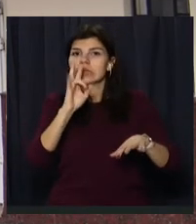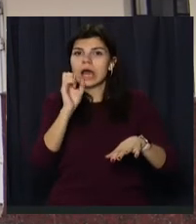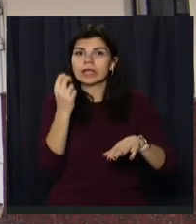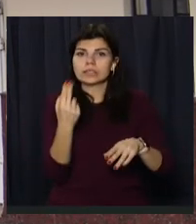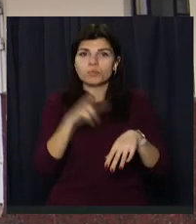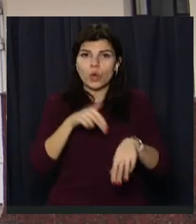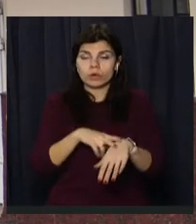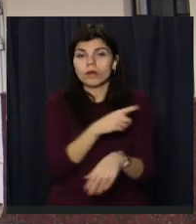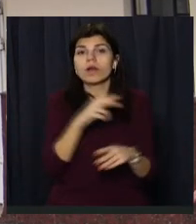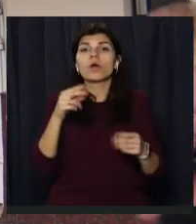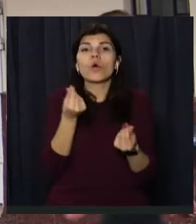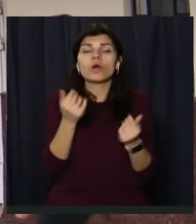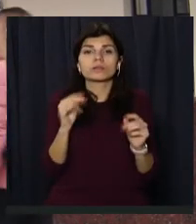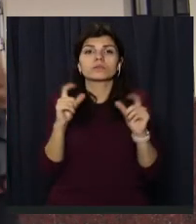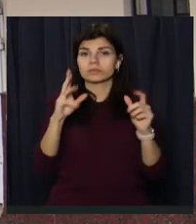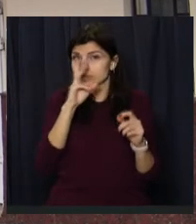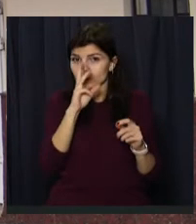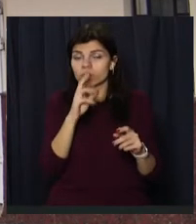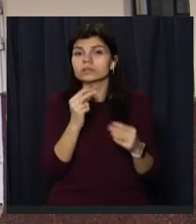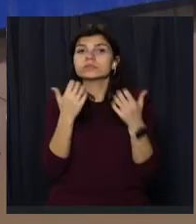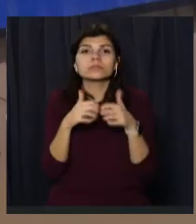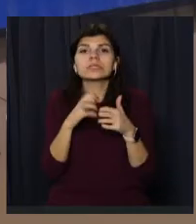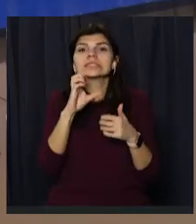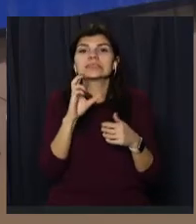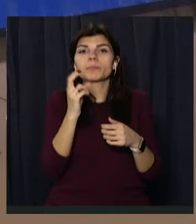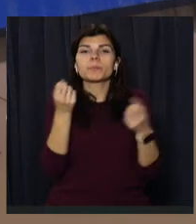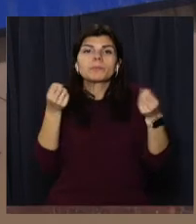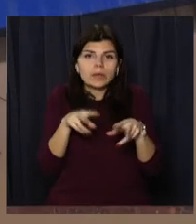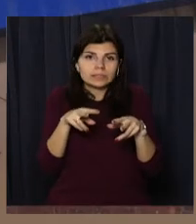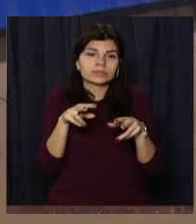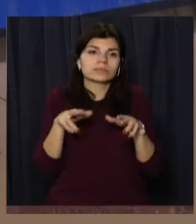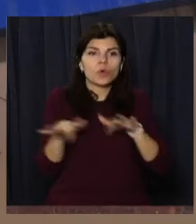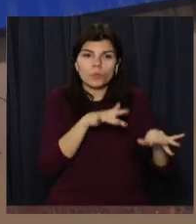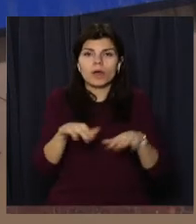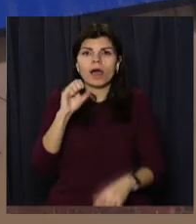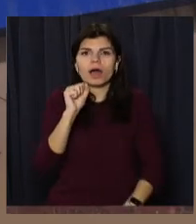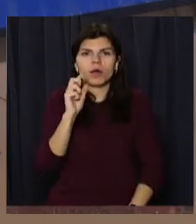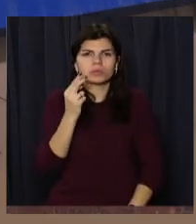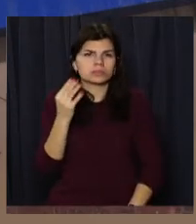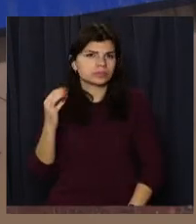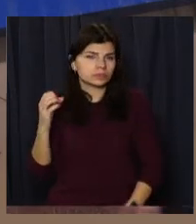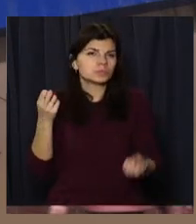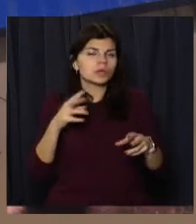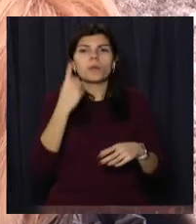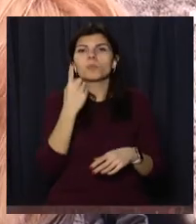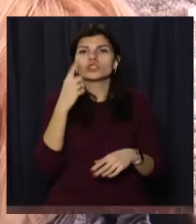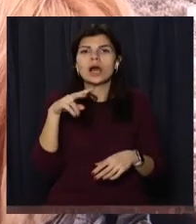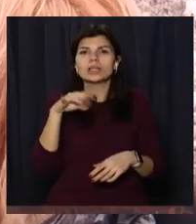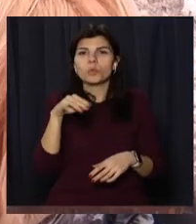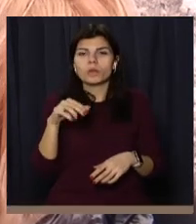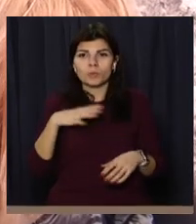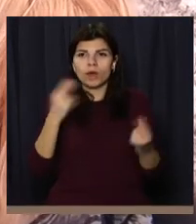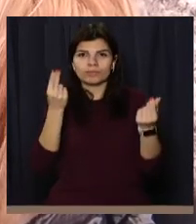Нацполіції. Кошти для підвищення заробітної плати за рахунок спецоперації «Акциз», що стартувала 1